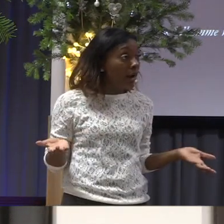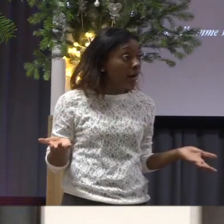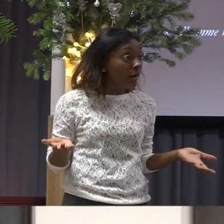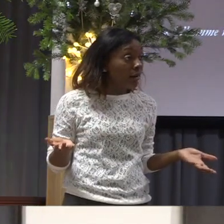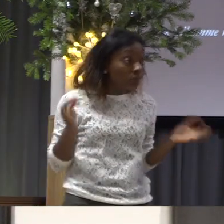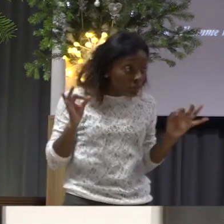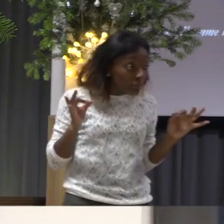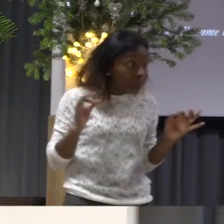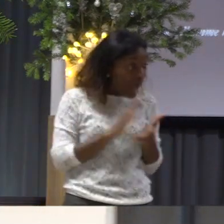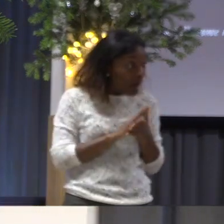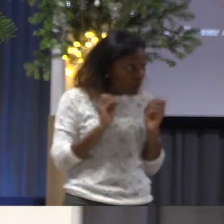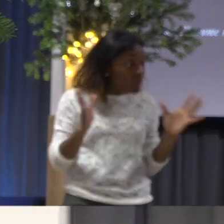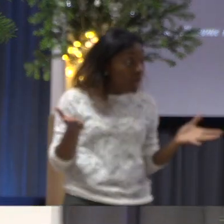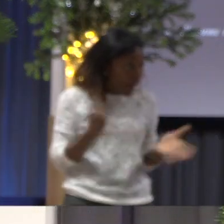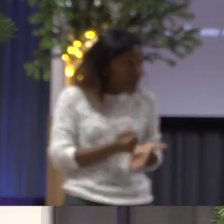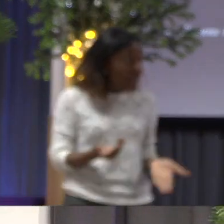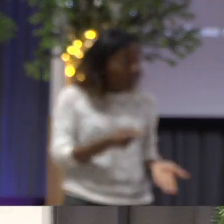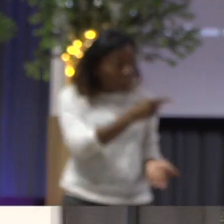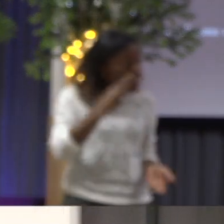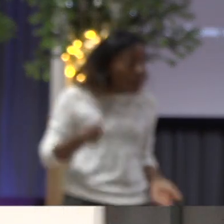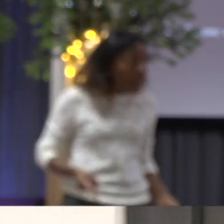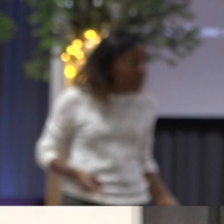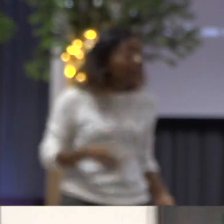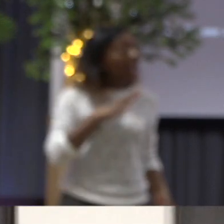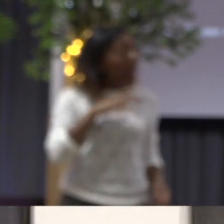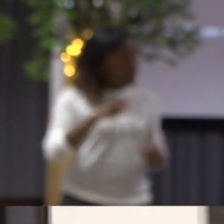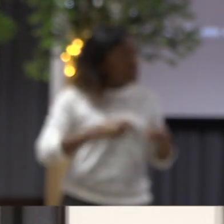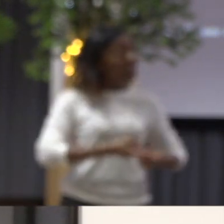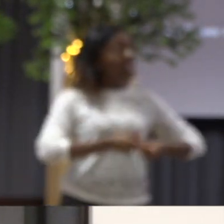Alléluia. Oui, mais attends, il y a des chrétiens qui me font peur.